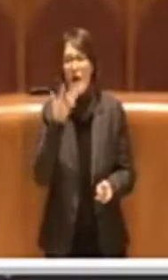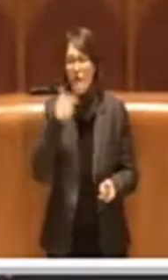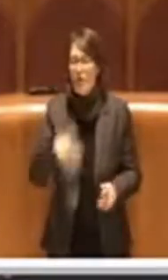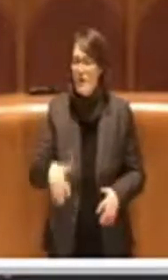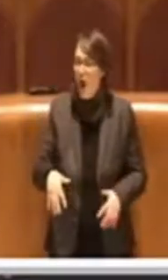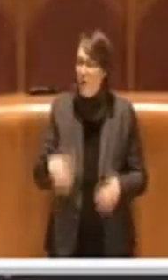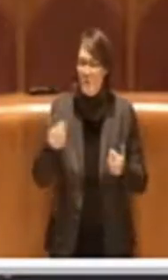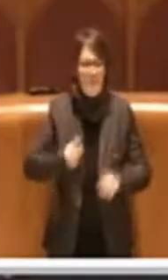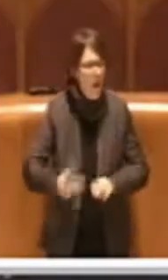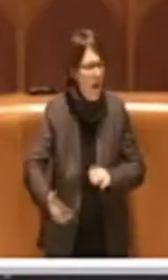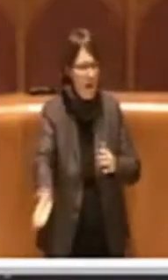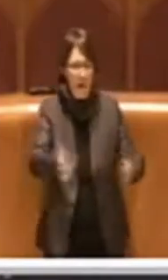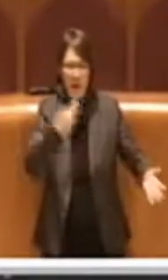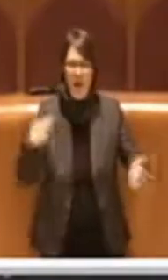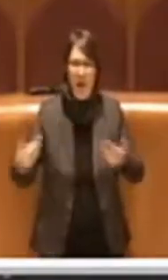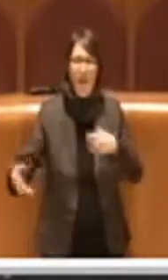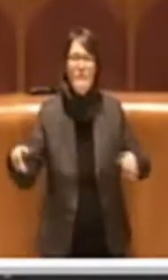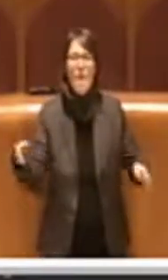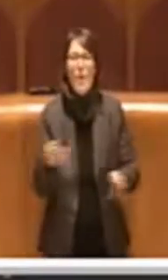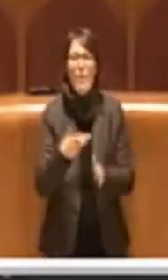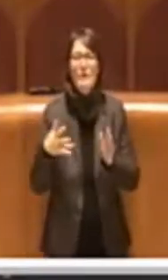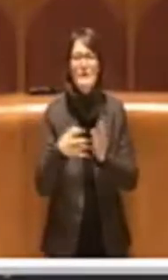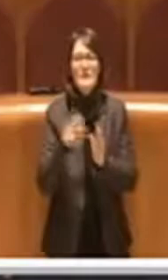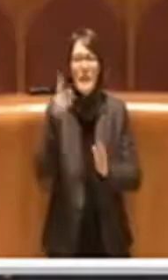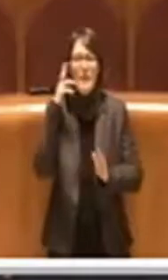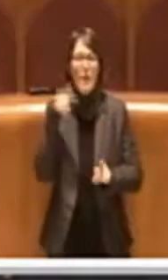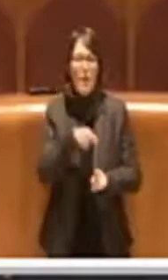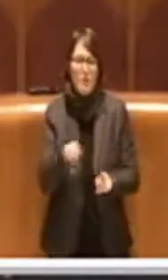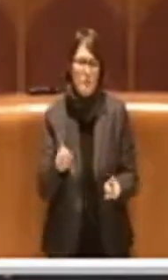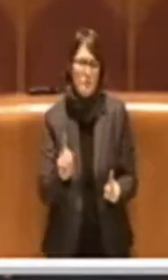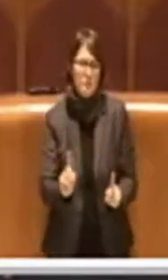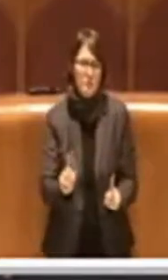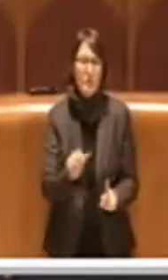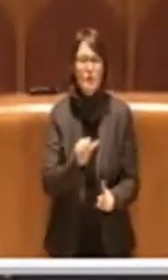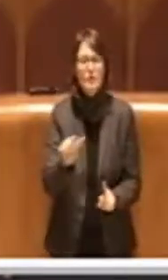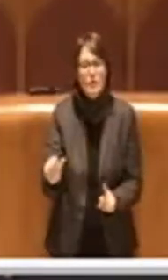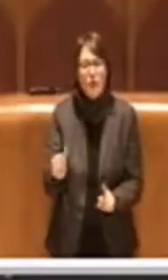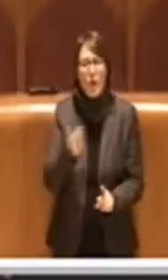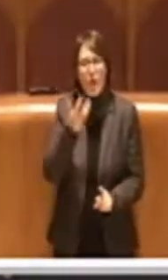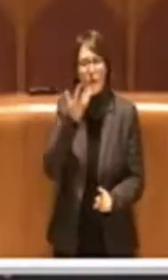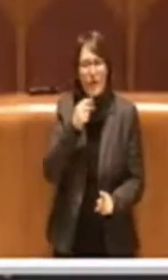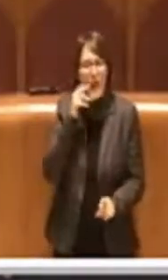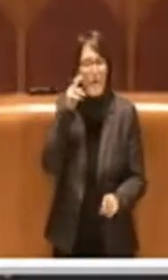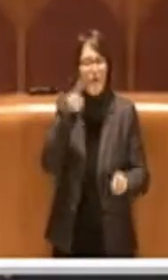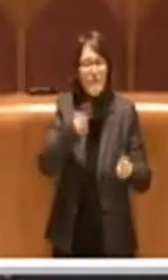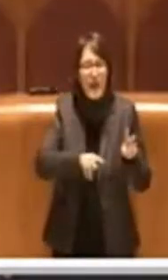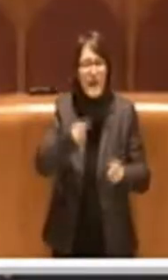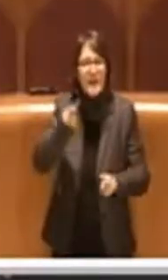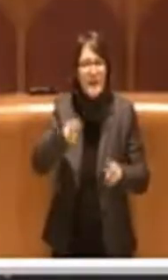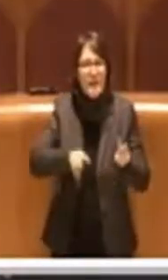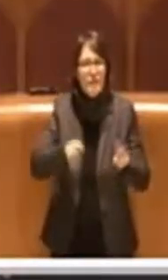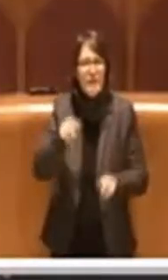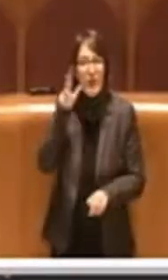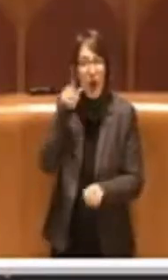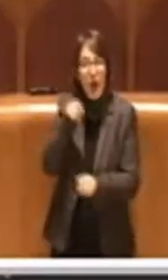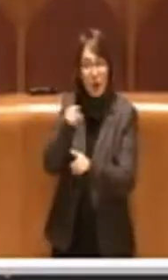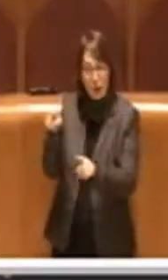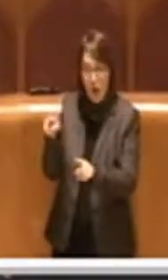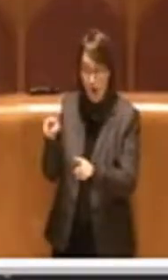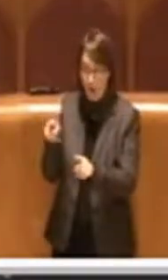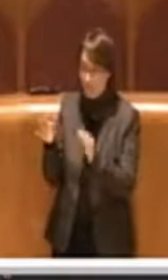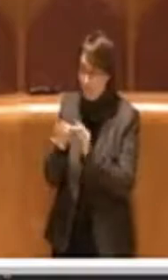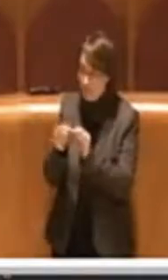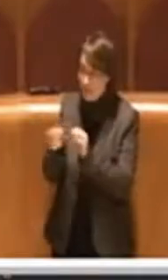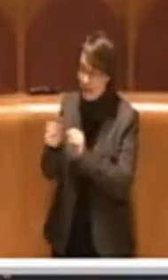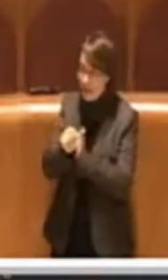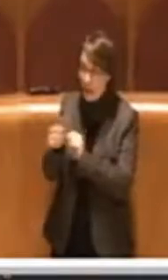simbolo religioso, ma è la richiesta di una verifica perché queste donne diano il loro consenso, anche perché